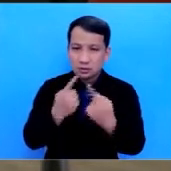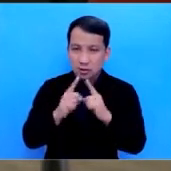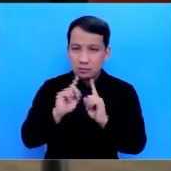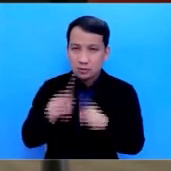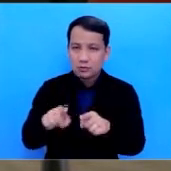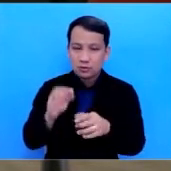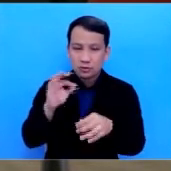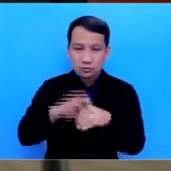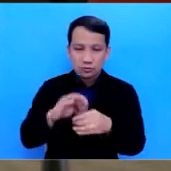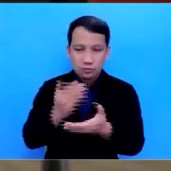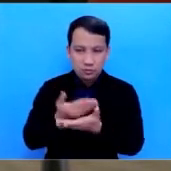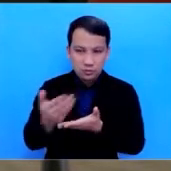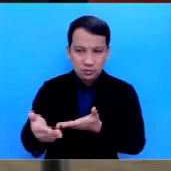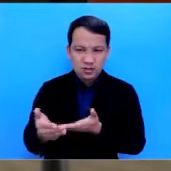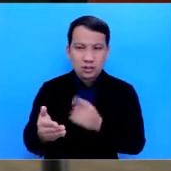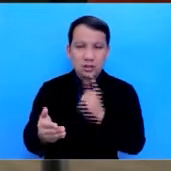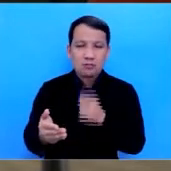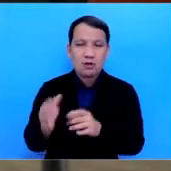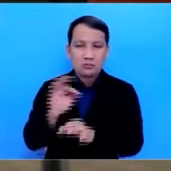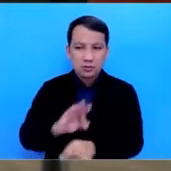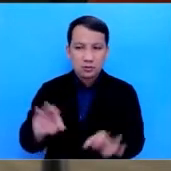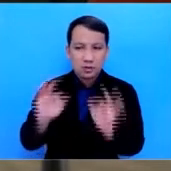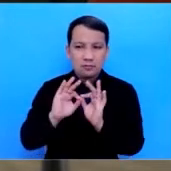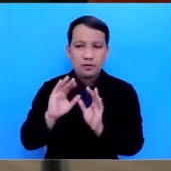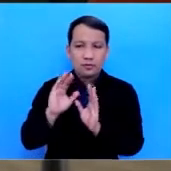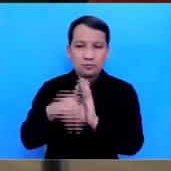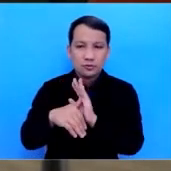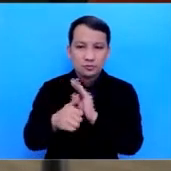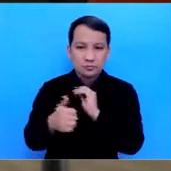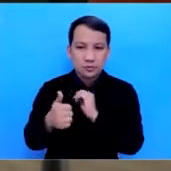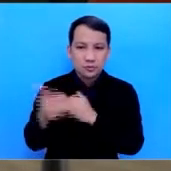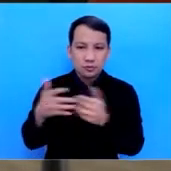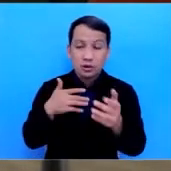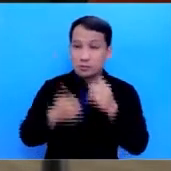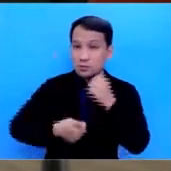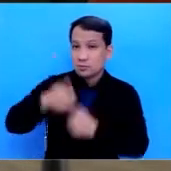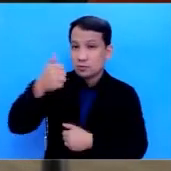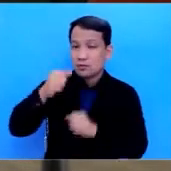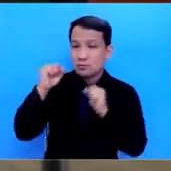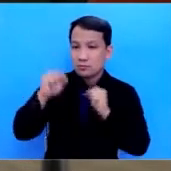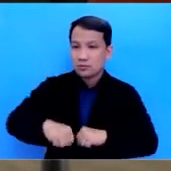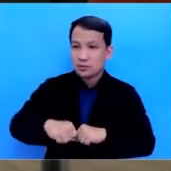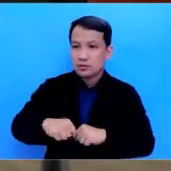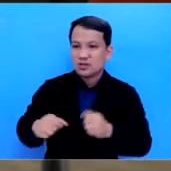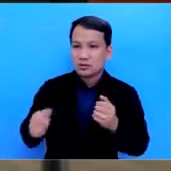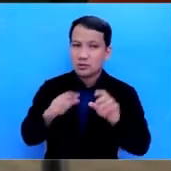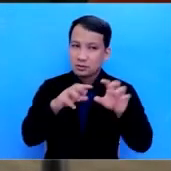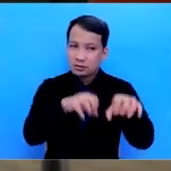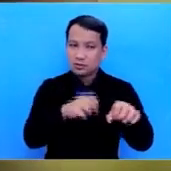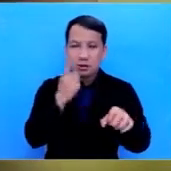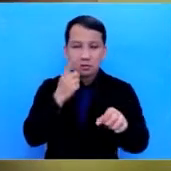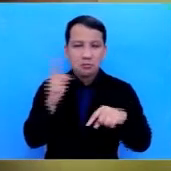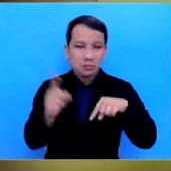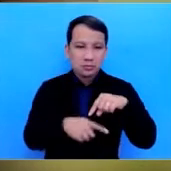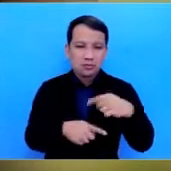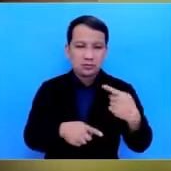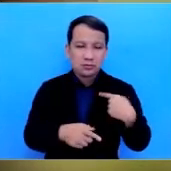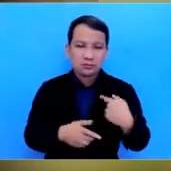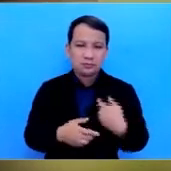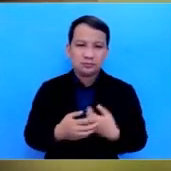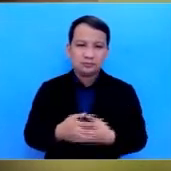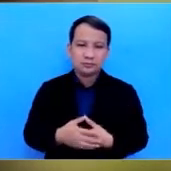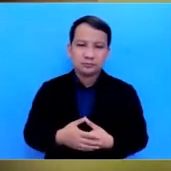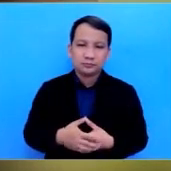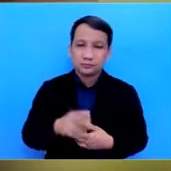itong election offense, kaya sabi ng komisyon, kahit ang mga nanalo ay posible nilang habulin pa. Gretchen? Greg,